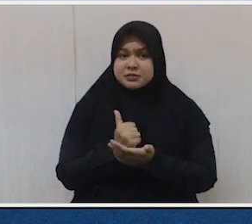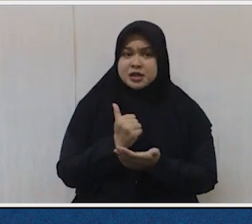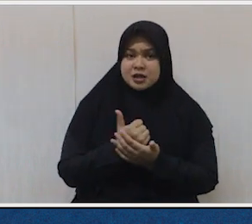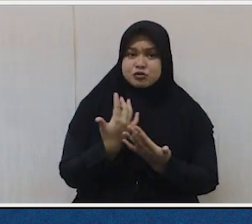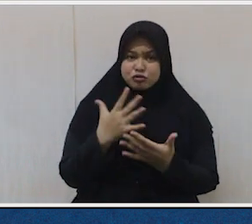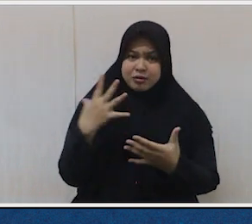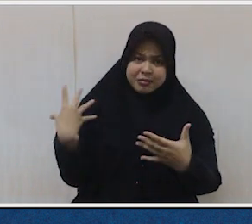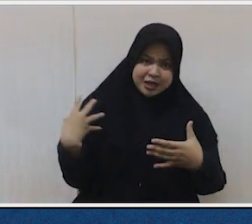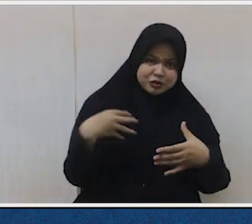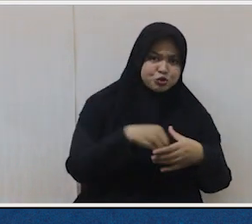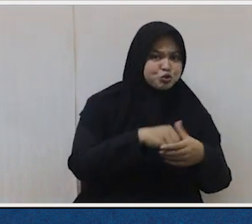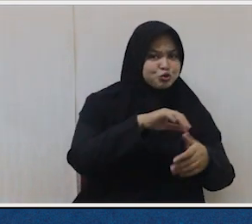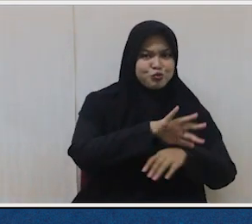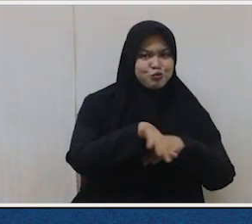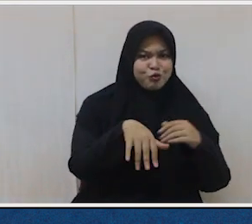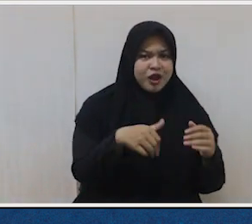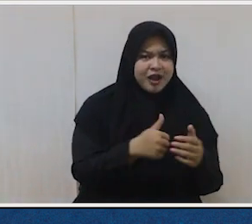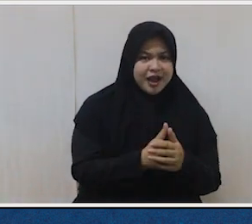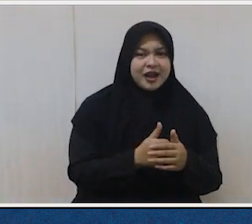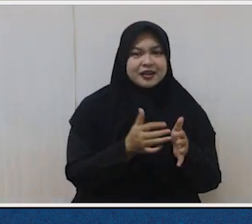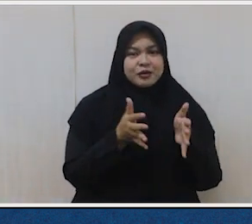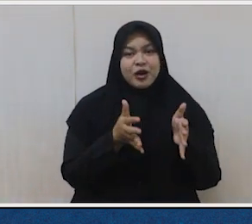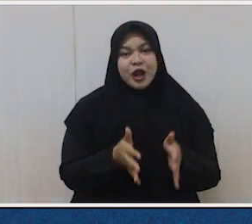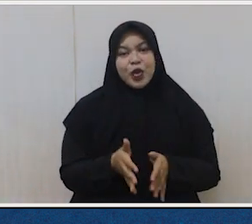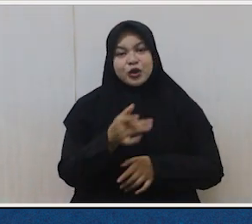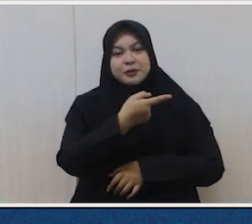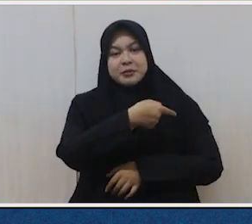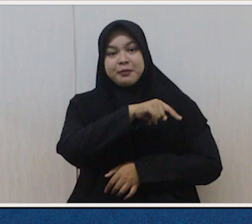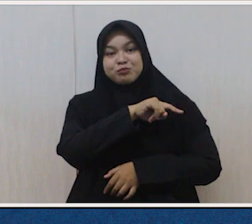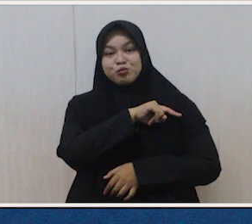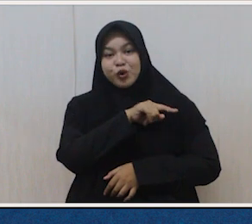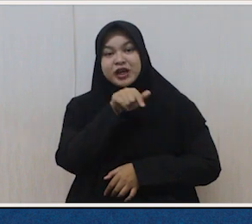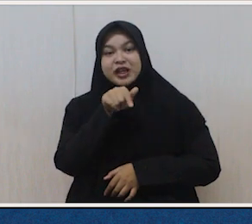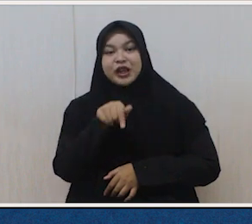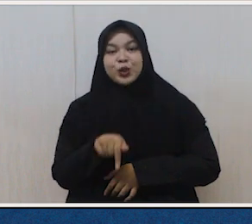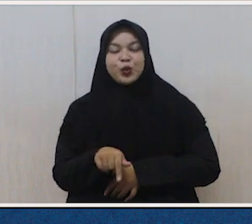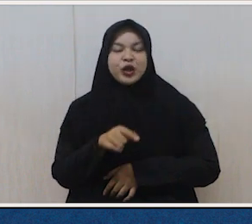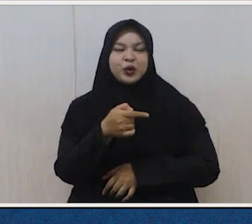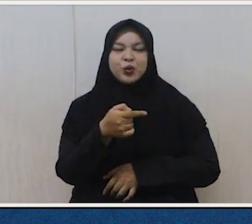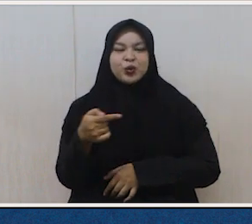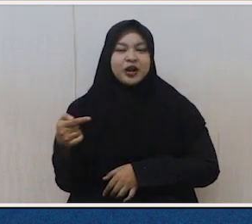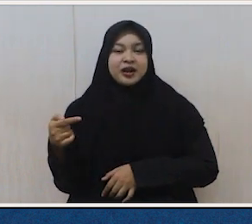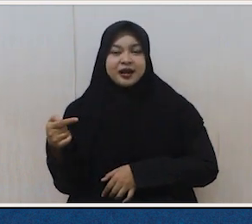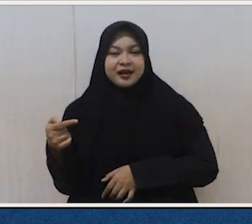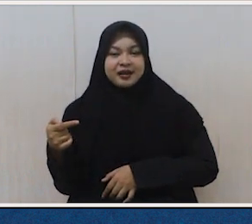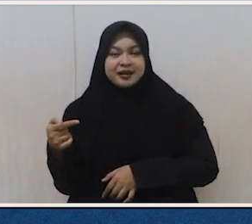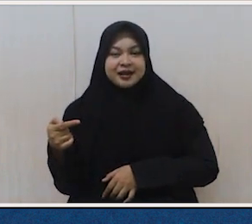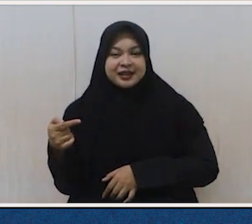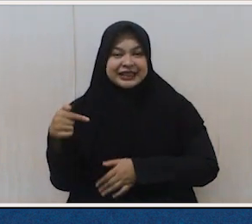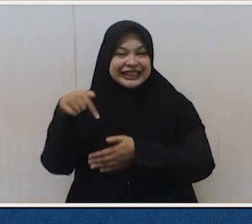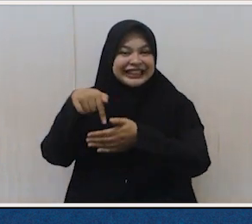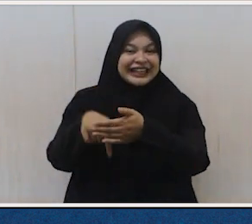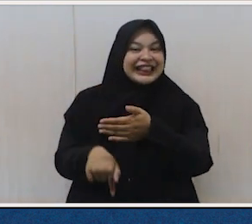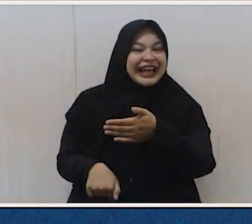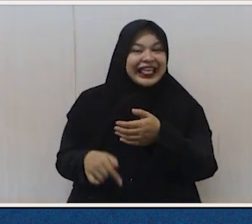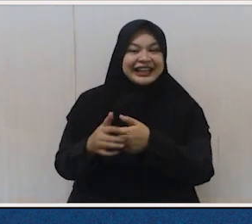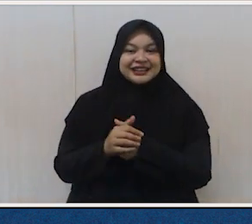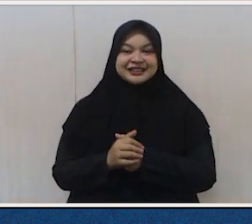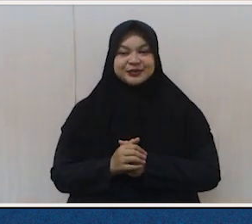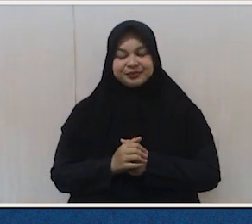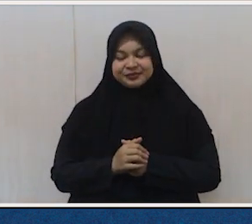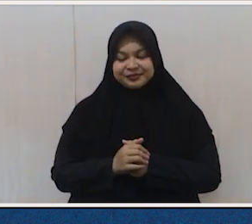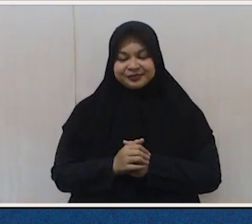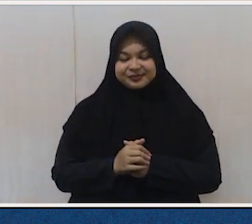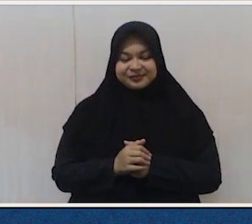sebenarnya sudah tercover Walaupun memang dalam konteks kecakapan itu mungkin yang kurang ini Mas ya kurang di didetailkan